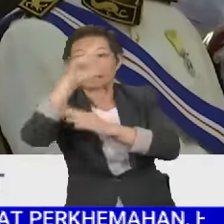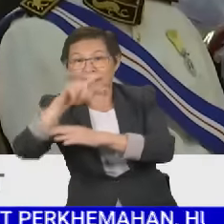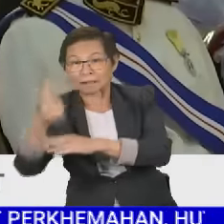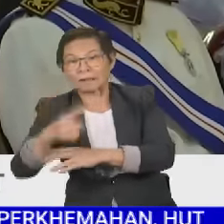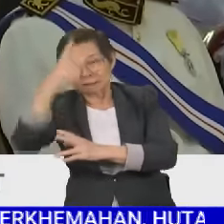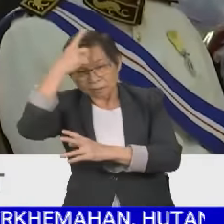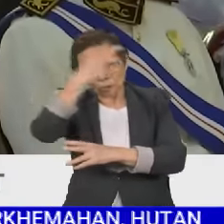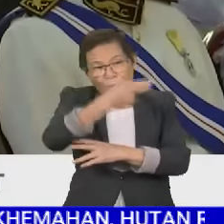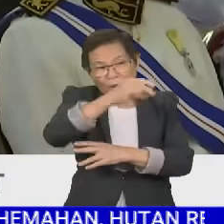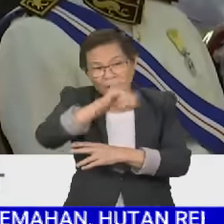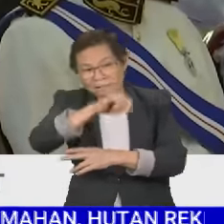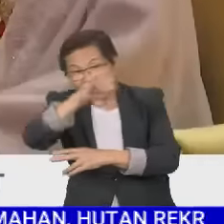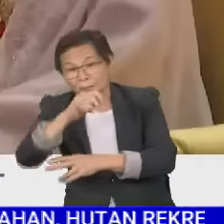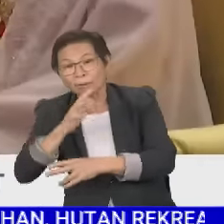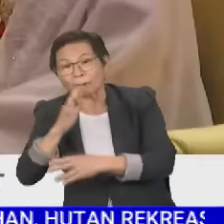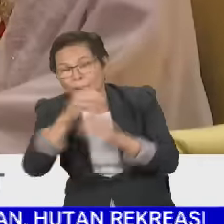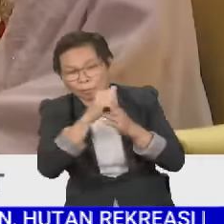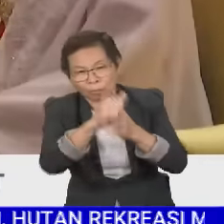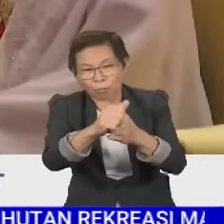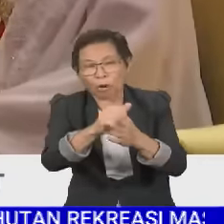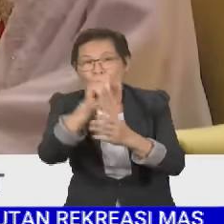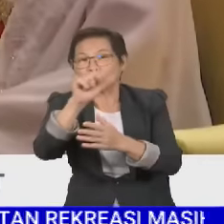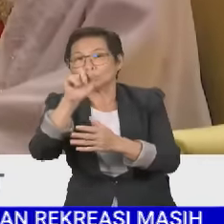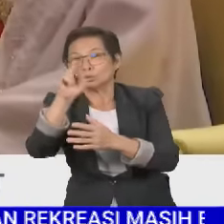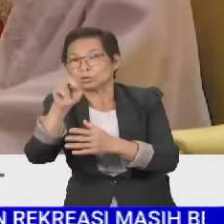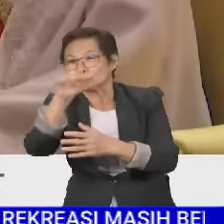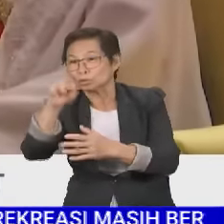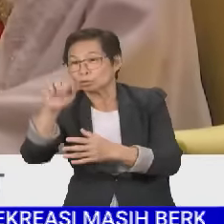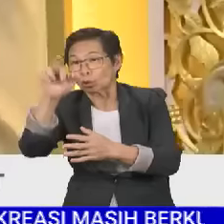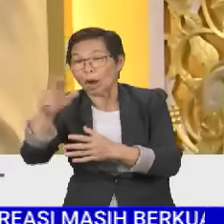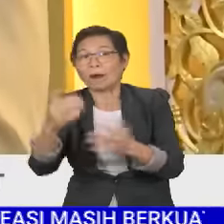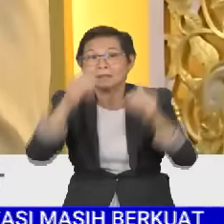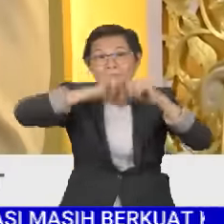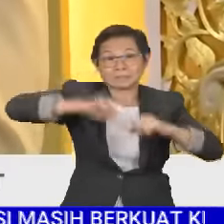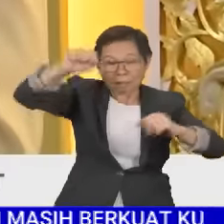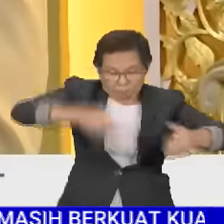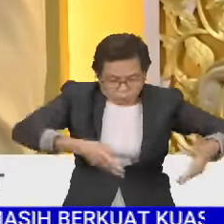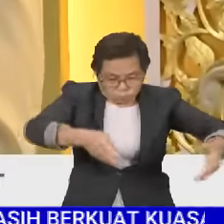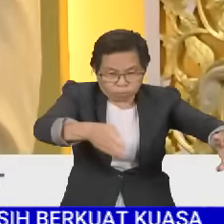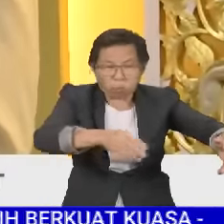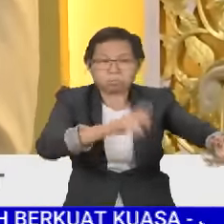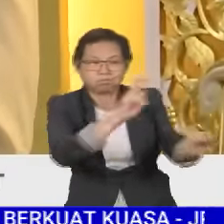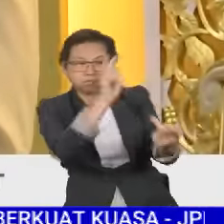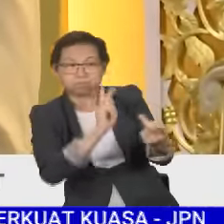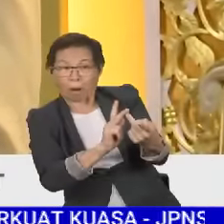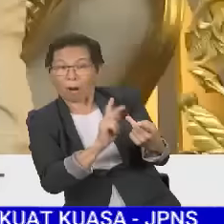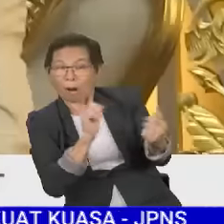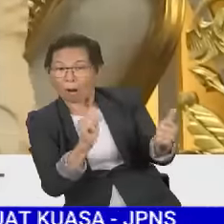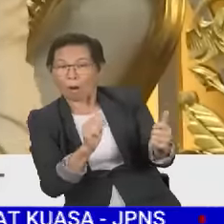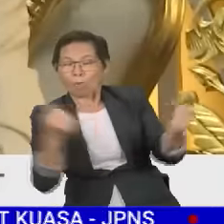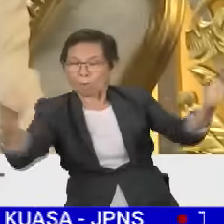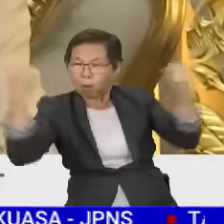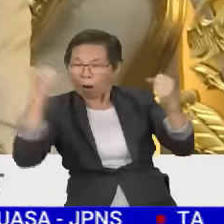ini Datu Haji berkata berkat bimbingan tunjukhar Sabah kini dalam landasan yang tepat bagi memperkasa pertumbuhan